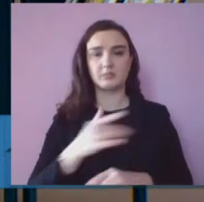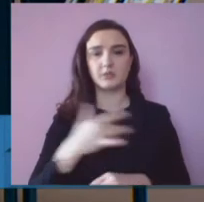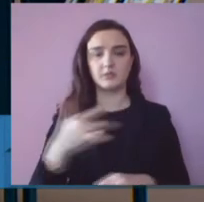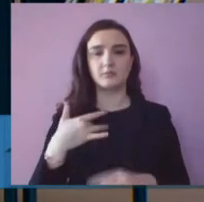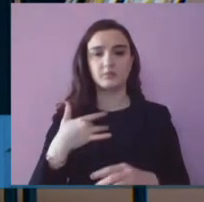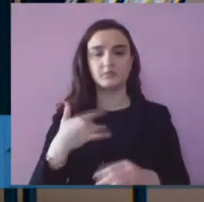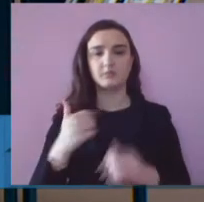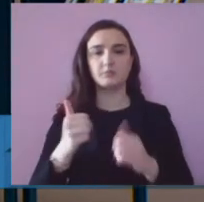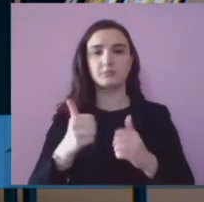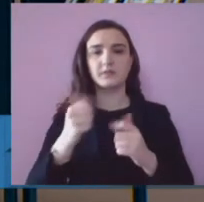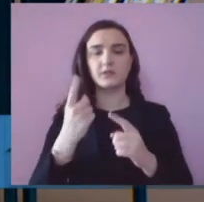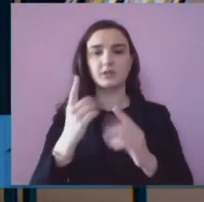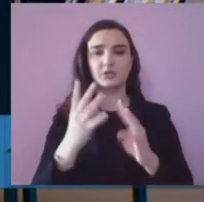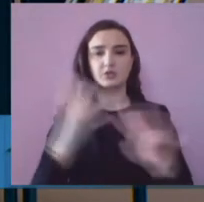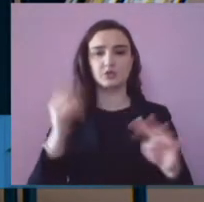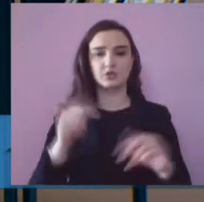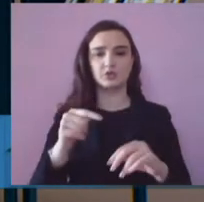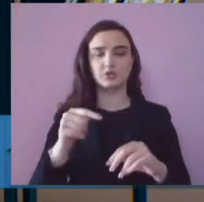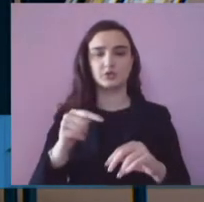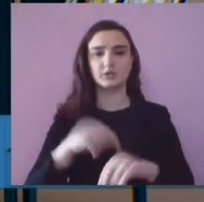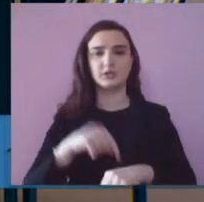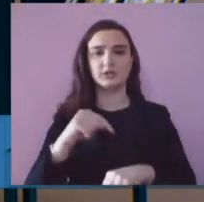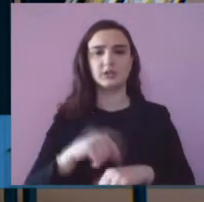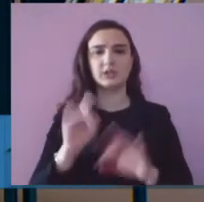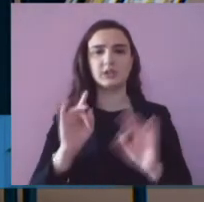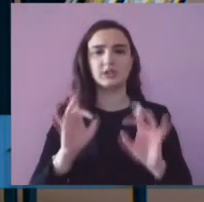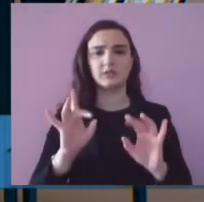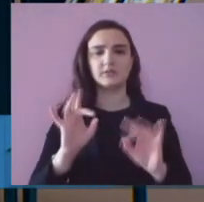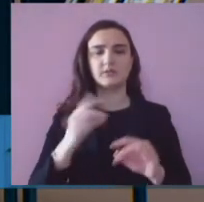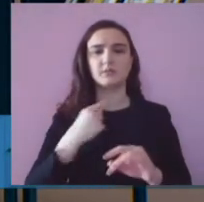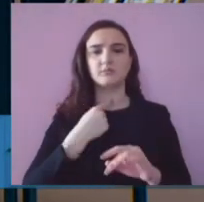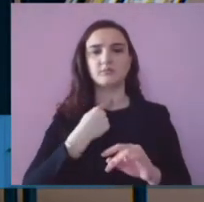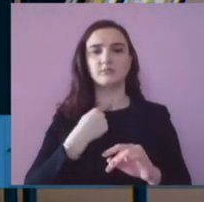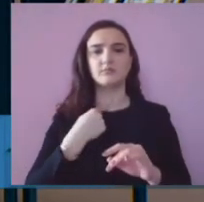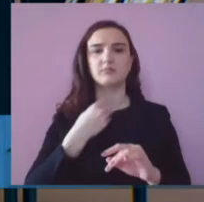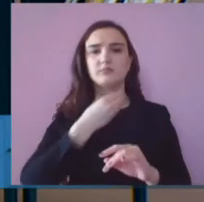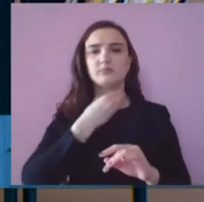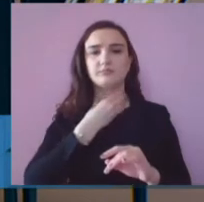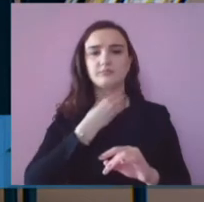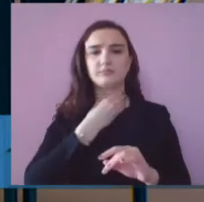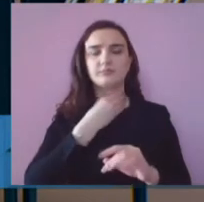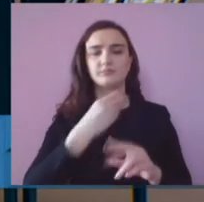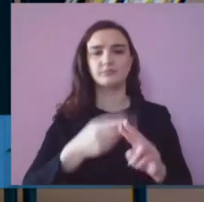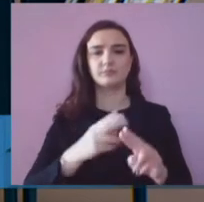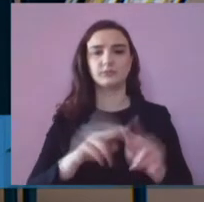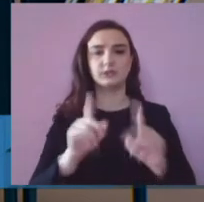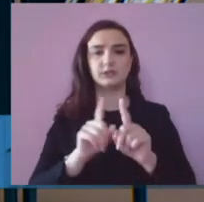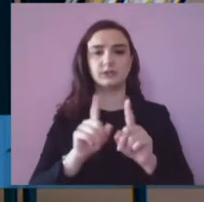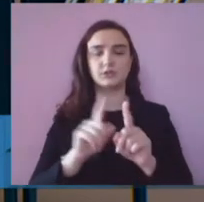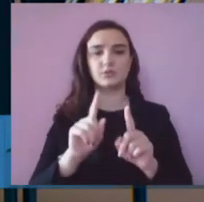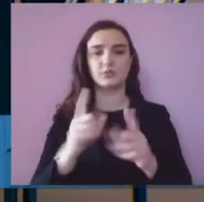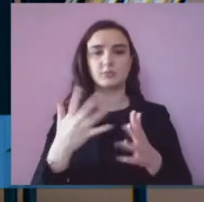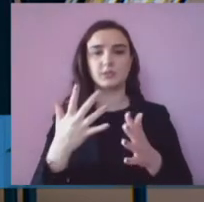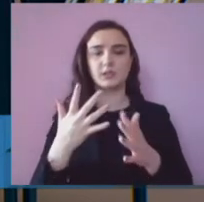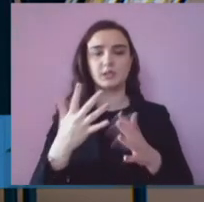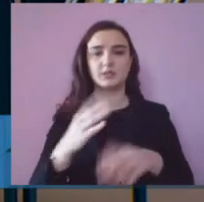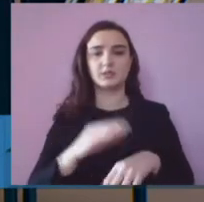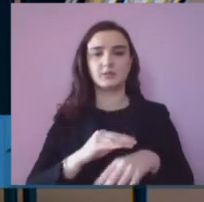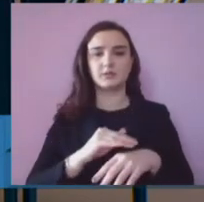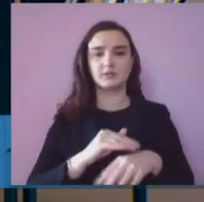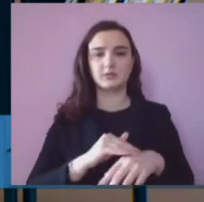წინაპლანზეა ტკივილის შეგრძნება ფარისებრ ჯირკვლის მიდამოში. ეს ტკივილი არის ისეთი, რომ ხელის დაკარებაც